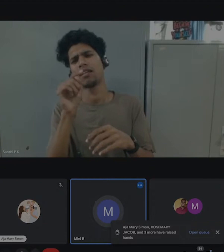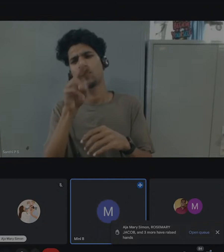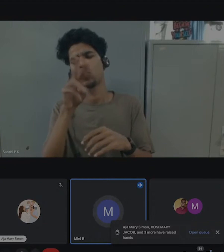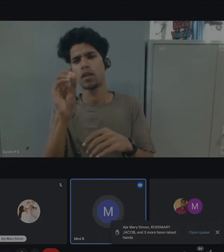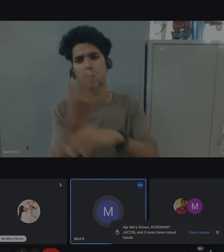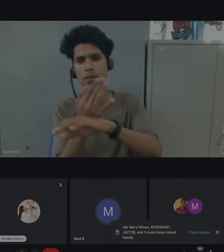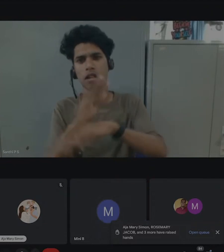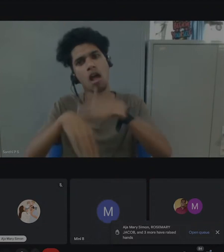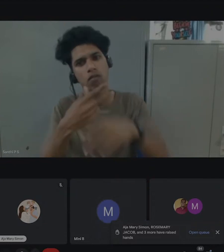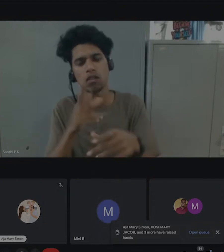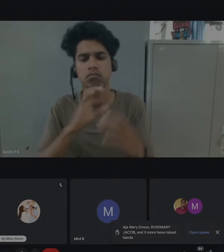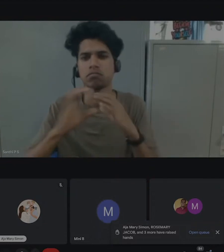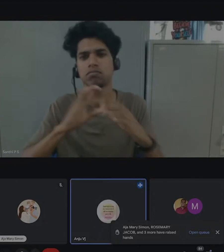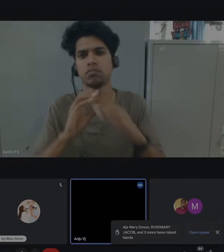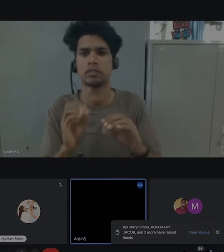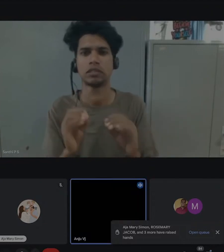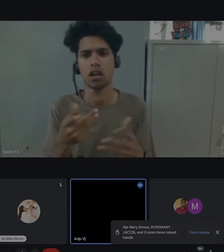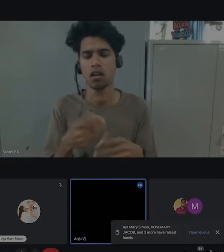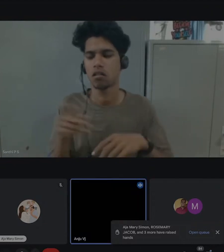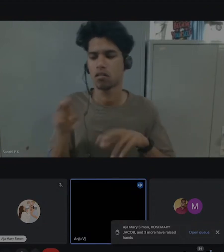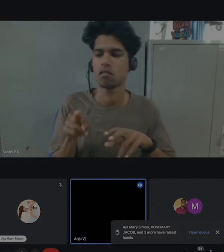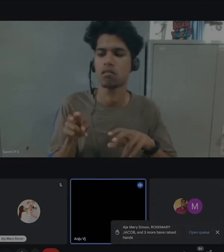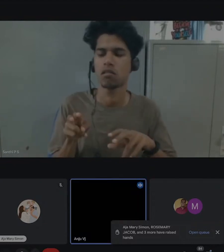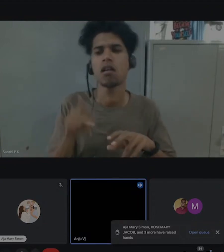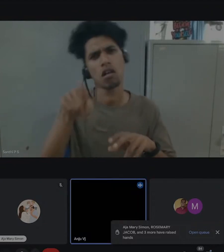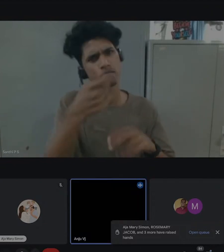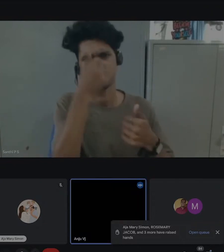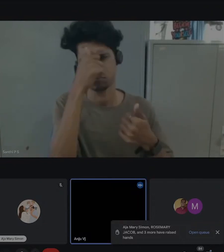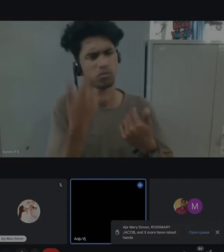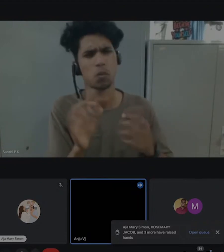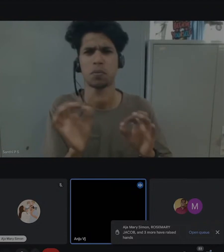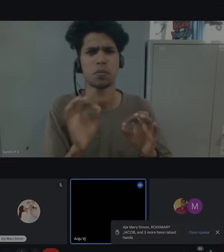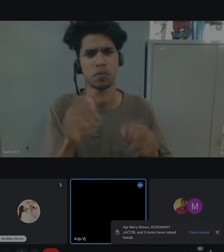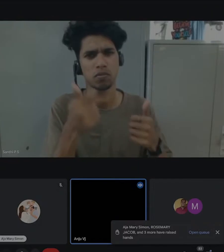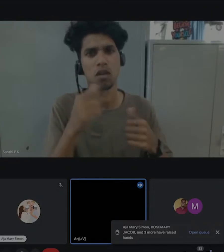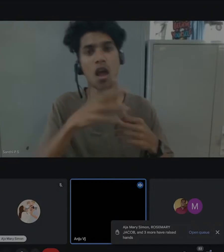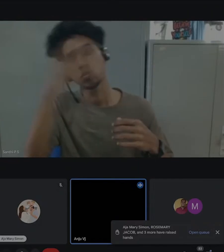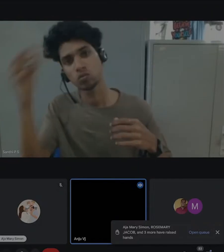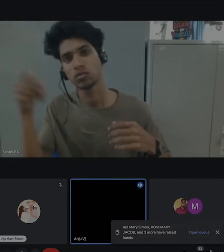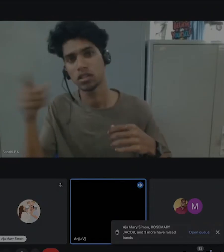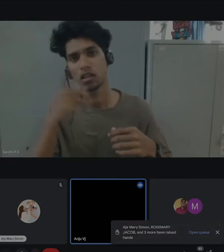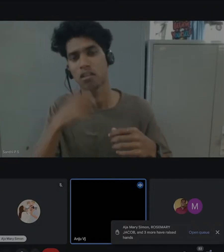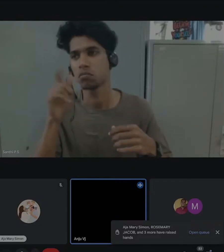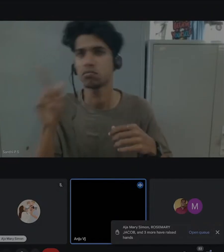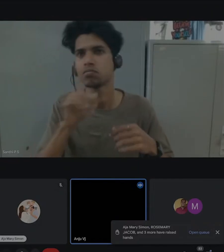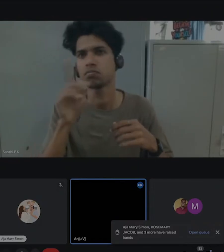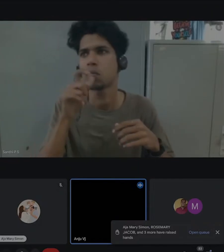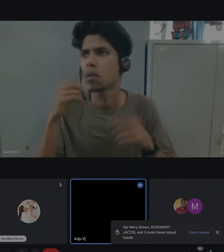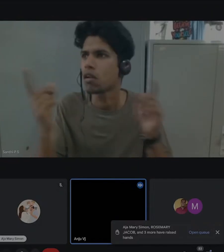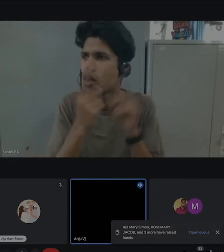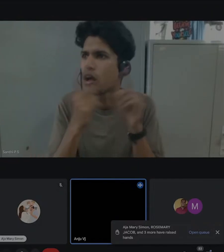പിന്നെ സംസാരിക്കും. അത് ഓക്കെയാണ്. പുറത്ത് പോകുമ്പോൾ ചടങ്ങിനോ അല്ലെങ്കിൽ വീട്ടിന് പുറത്തോട്ട് ഇറങ്ങുമ്പോഴാണ്